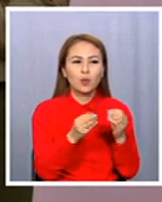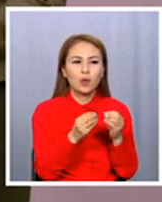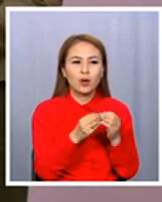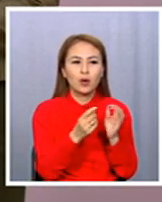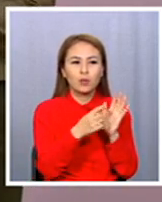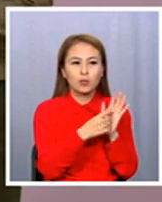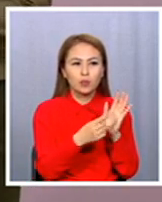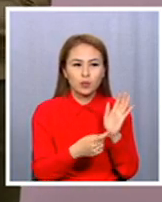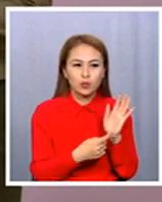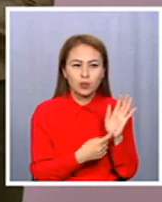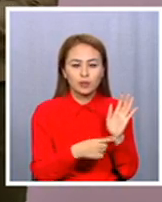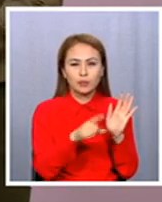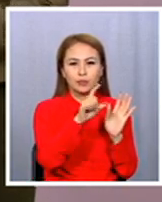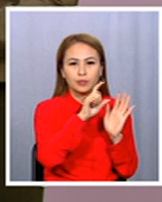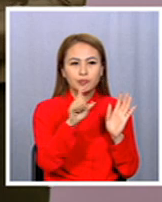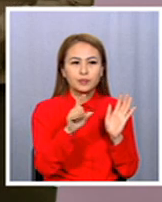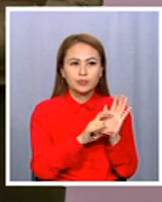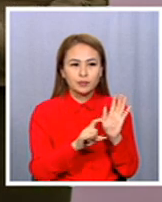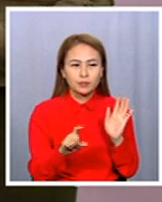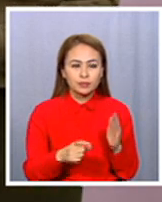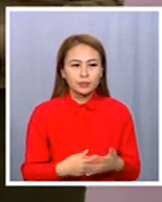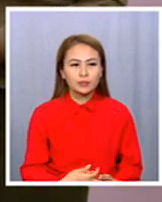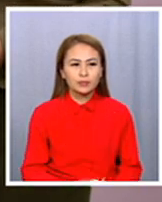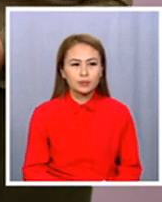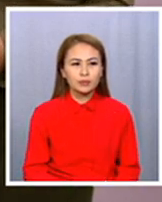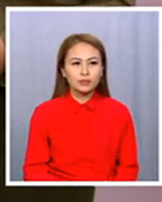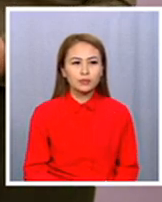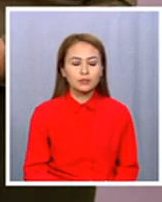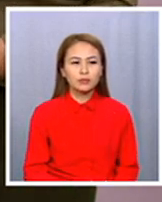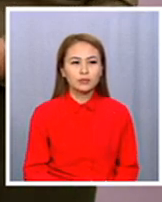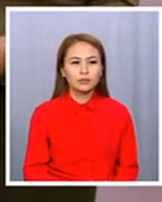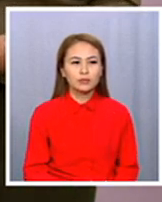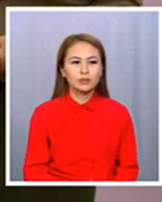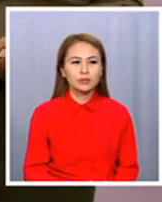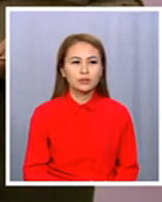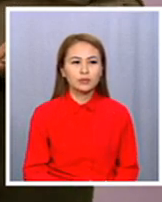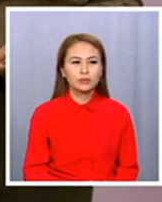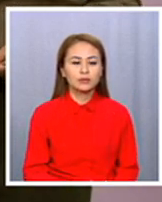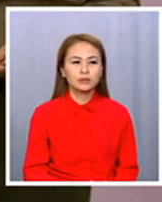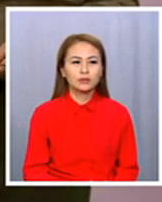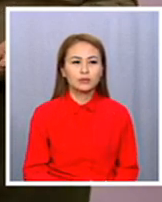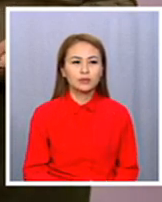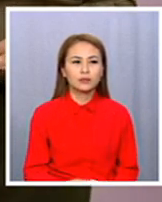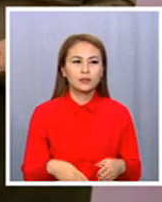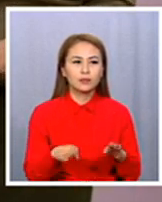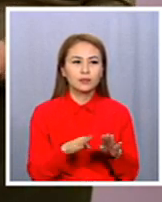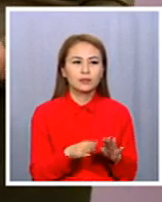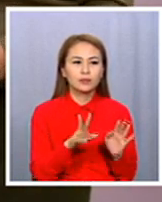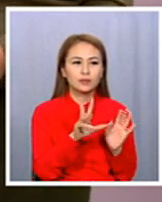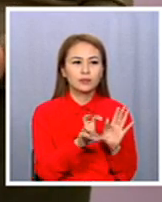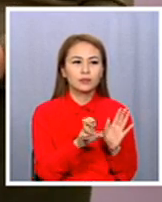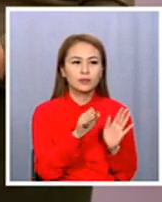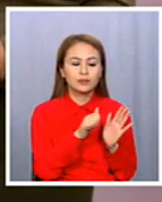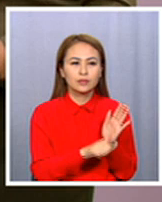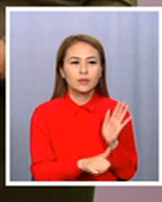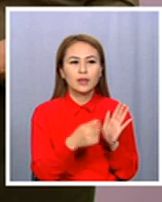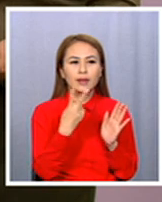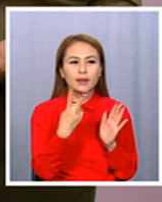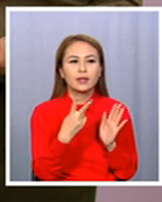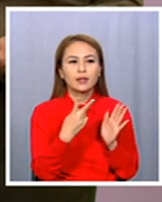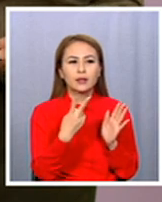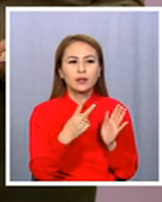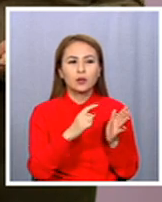яғни бөлшектің бөліміне бөліп, алымына көбейтеміз. 360 мыңның онға бөліндісінің екіге